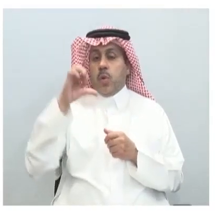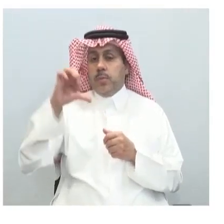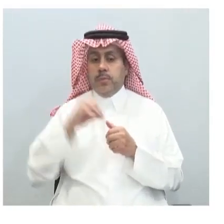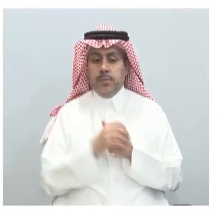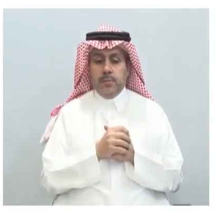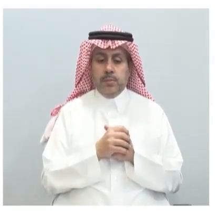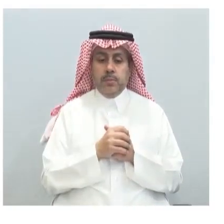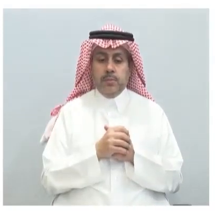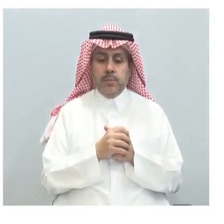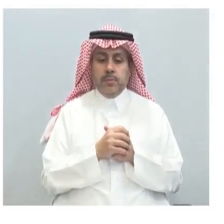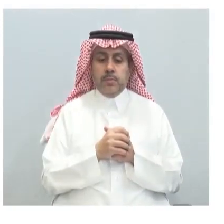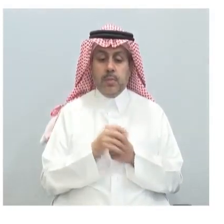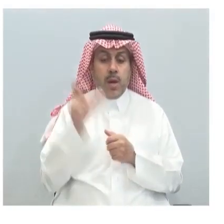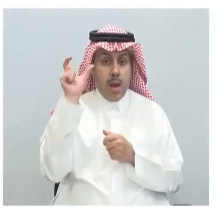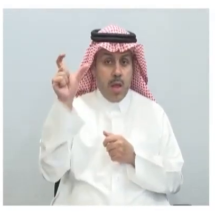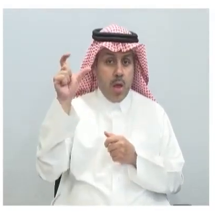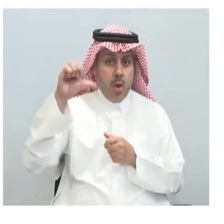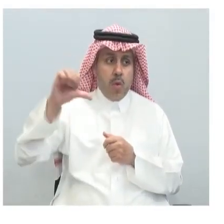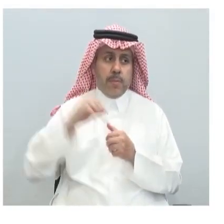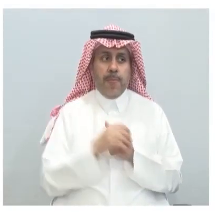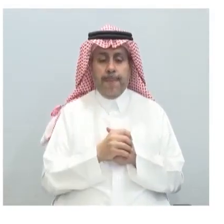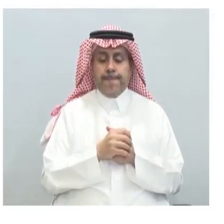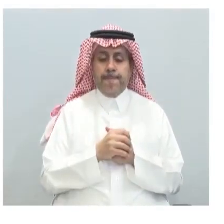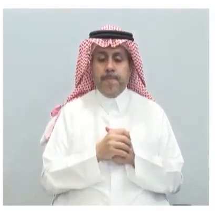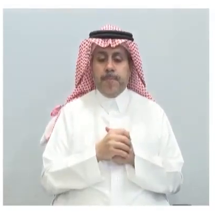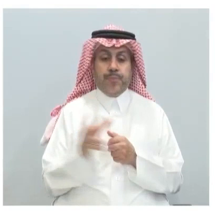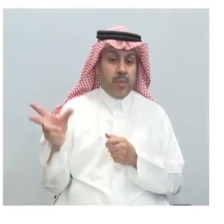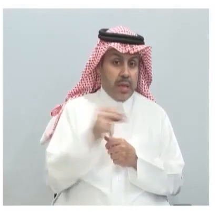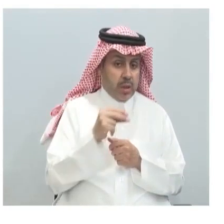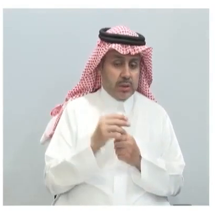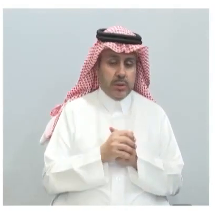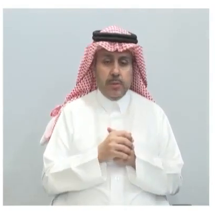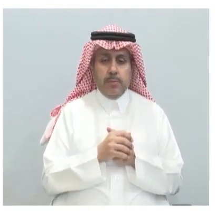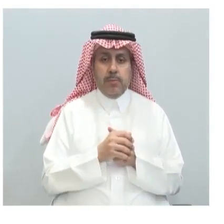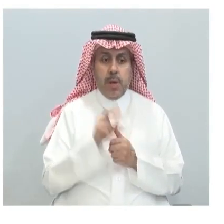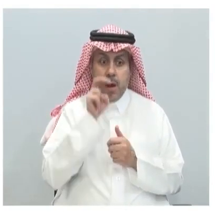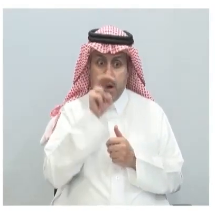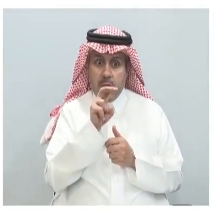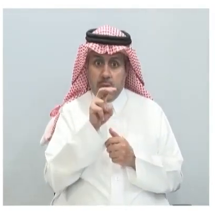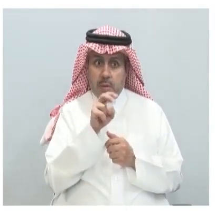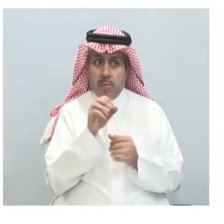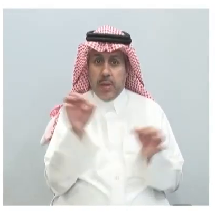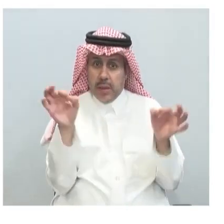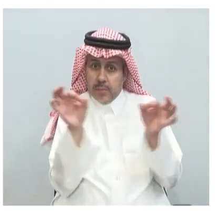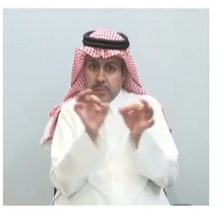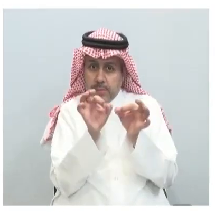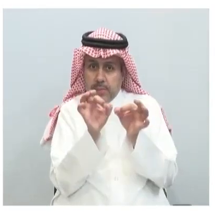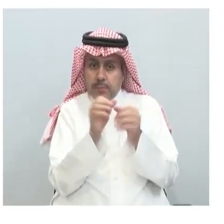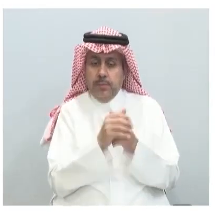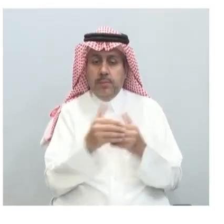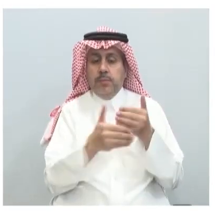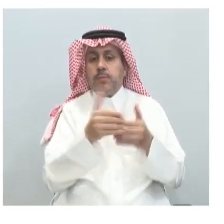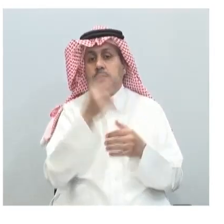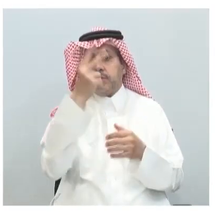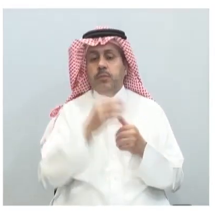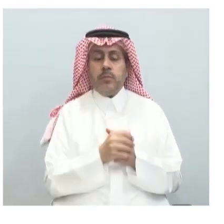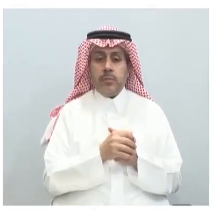n لاحظ الن هنا النواتج لاحظ الاقتراب بين المركبين